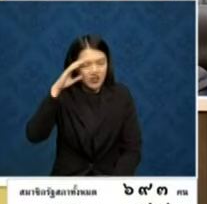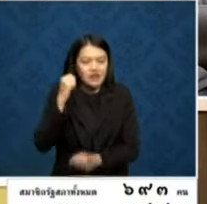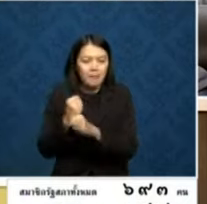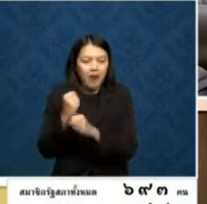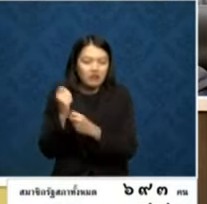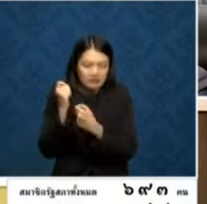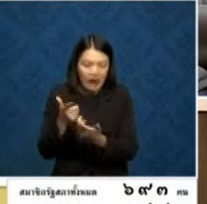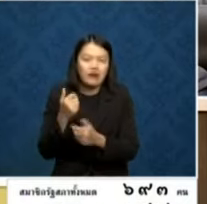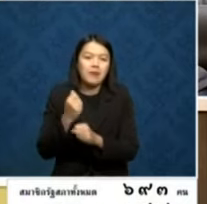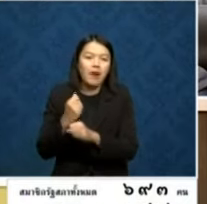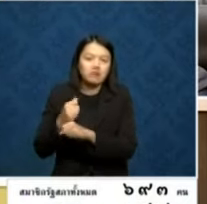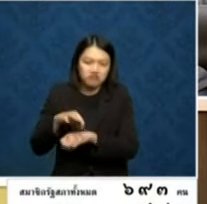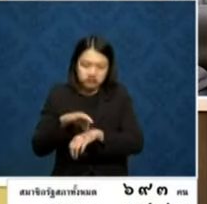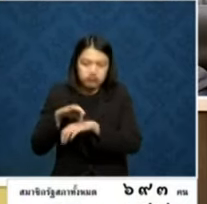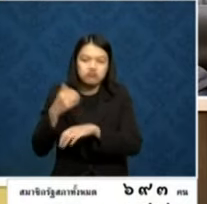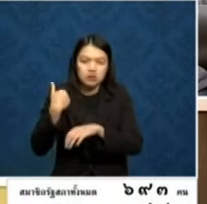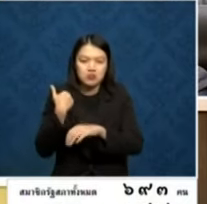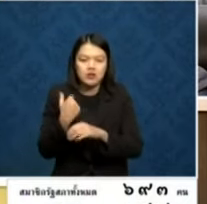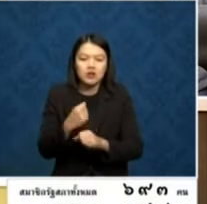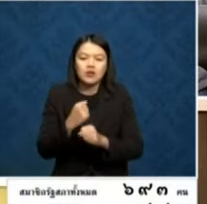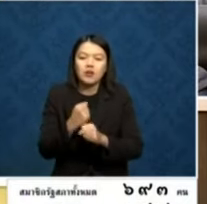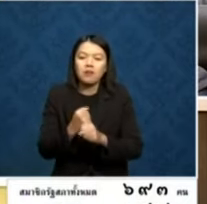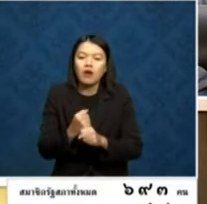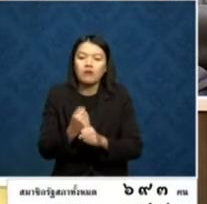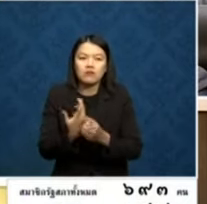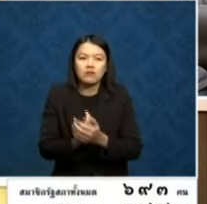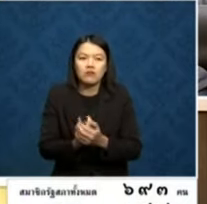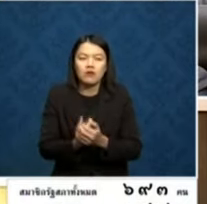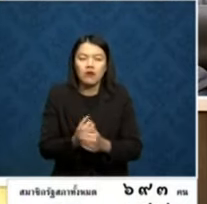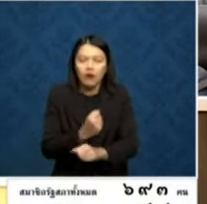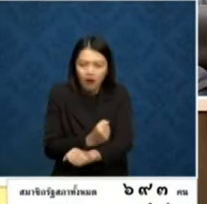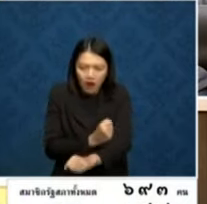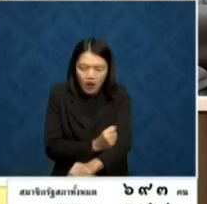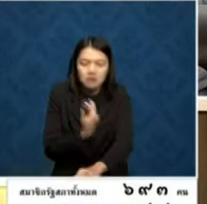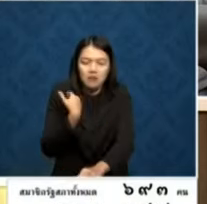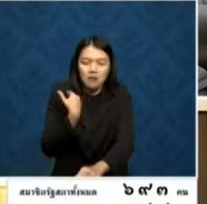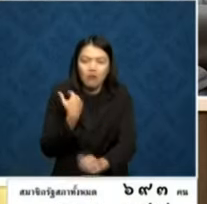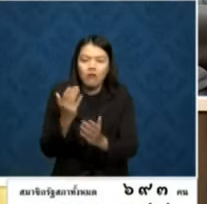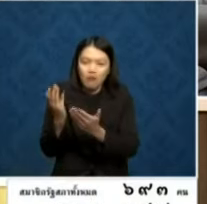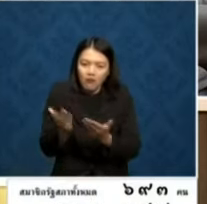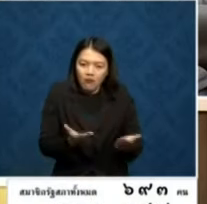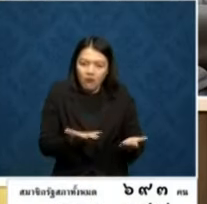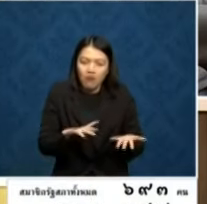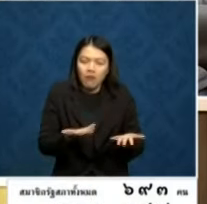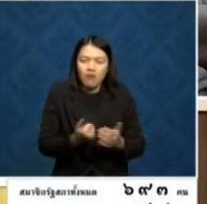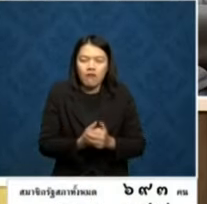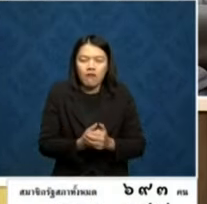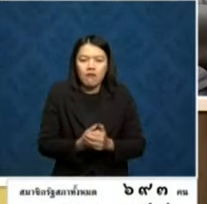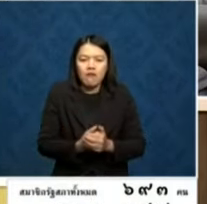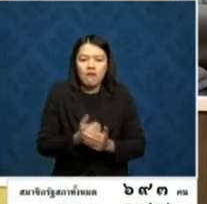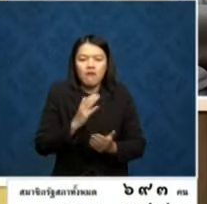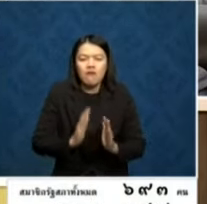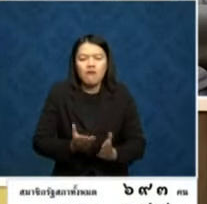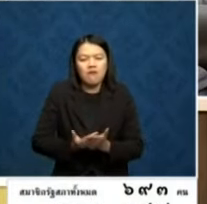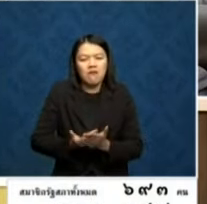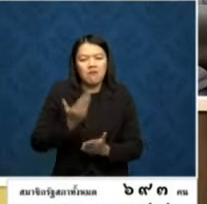ครูชัยมงคลอภิปรายมันมีที่ไหนเราพรรคที่ยกมือให้39เสียงอ่ะแต่ไม่ยอมเอ